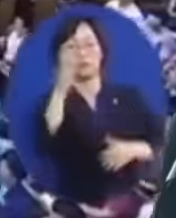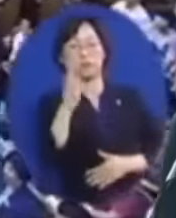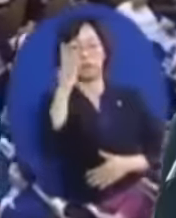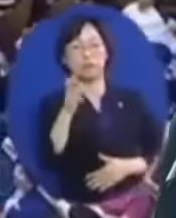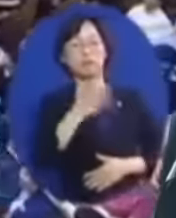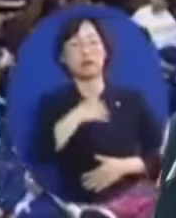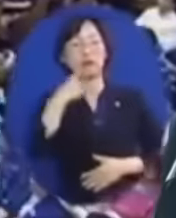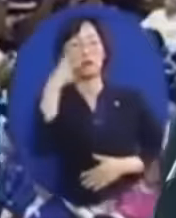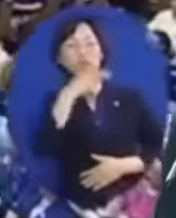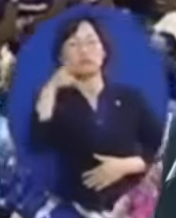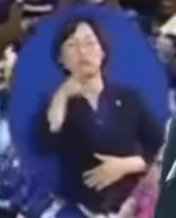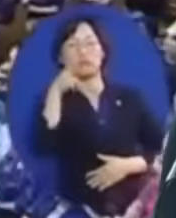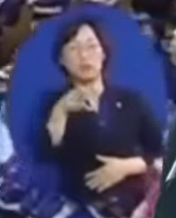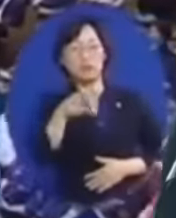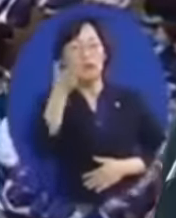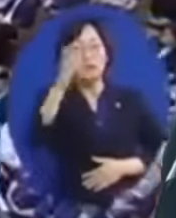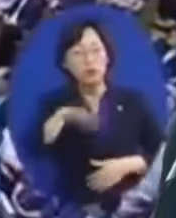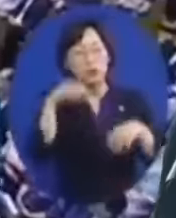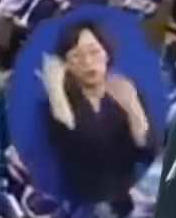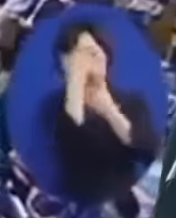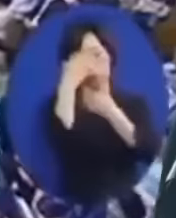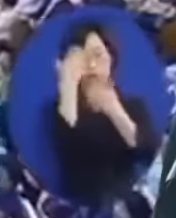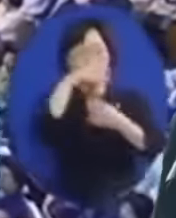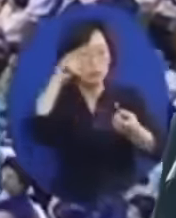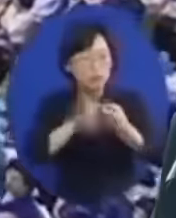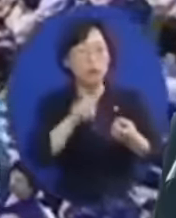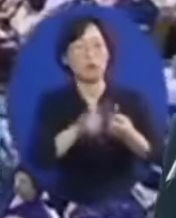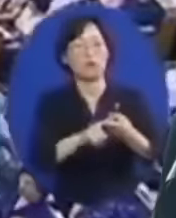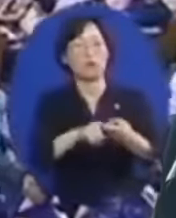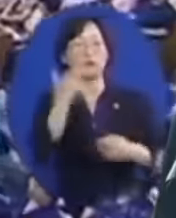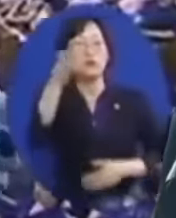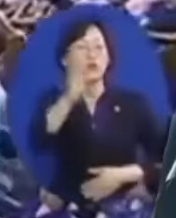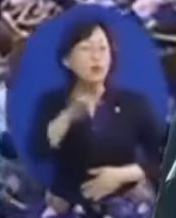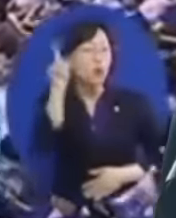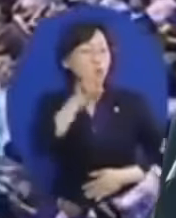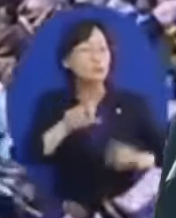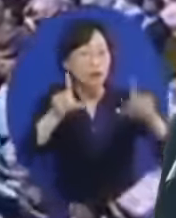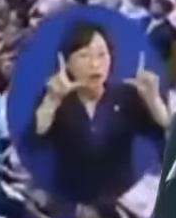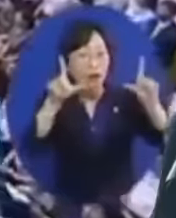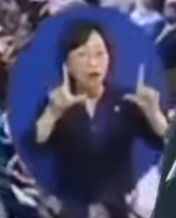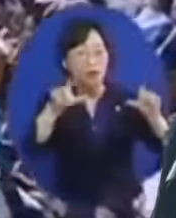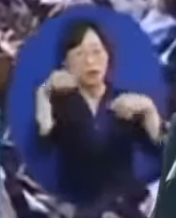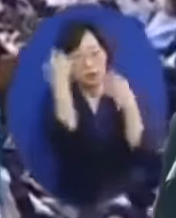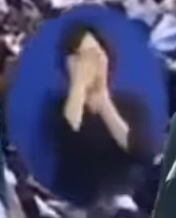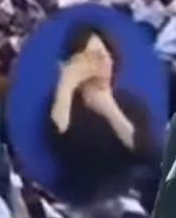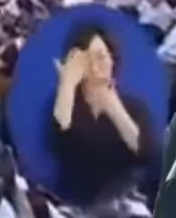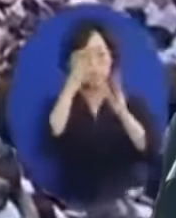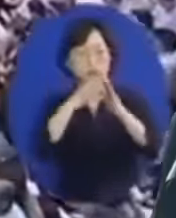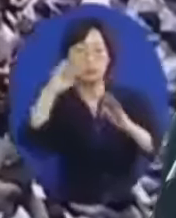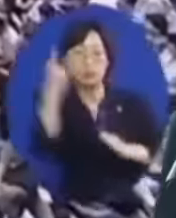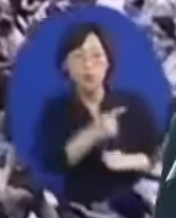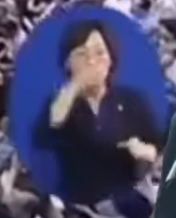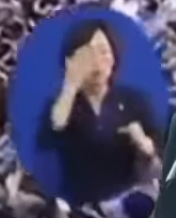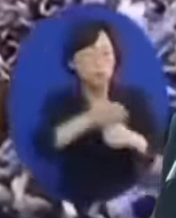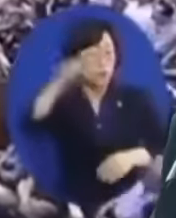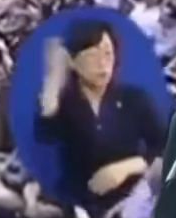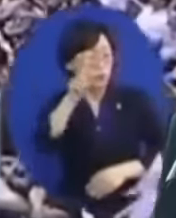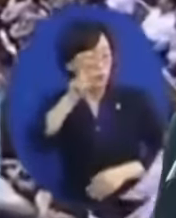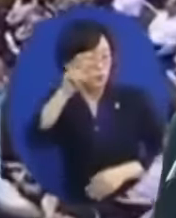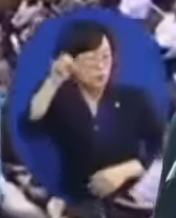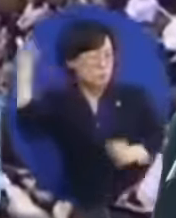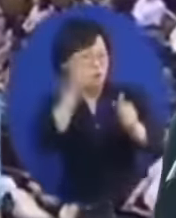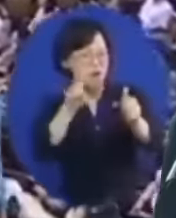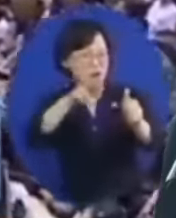했습니다. 그러나 술에 취해서 술 끊지 못했었습니다. 그런데 어느 날 술에 취해서 집으로 돌아가는데 갑자기 벼락 같은